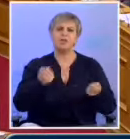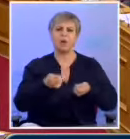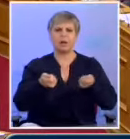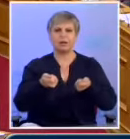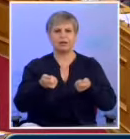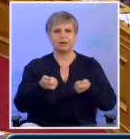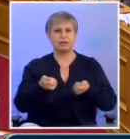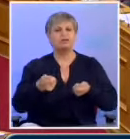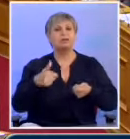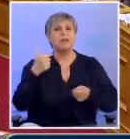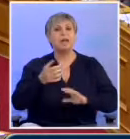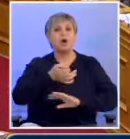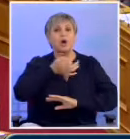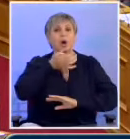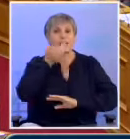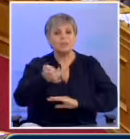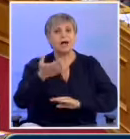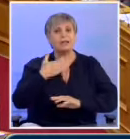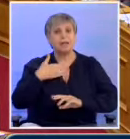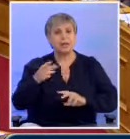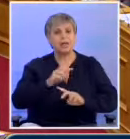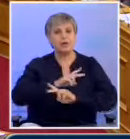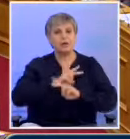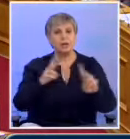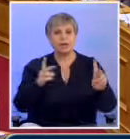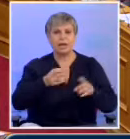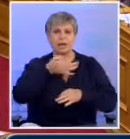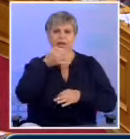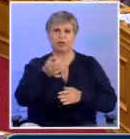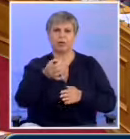και προσπαθώ να το διευκρινίσω και αυτή τη στιγμή στο σύνολο των βουλευτών, γιατί